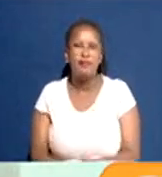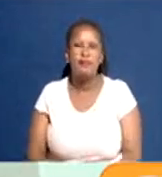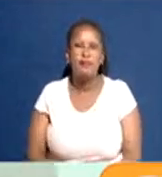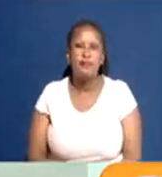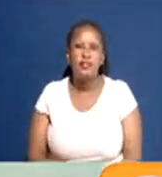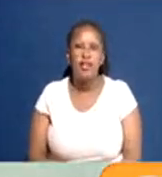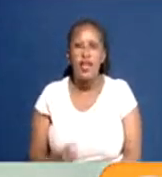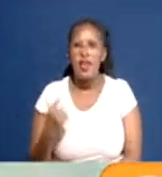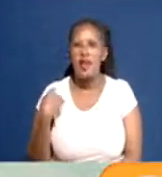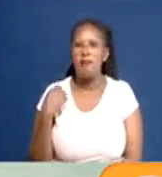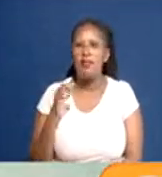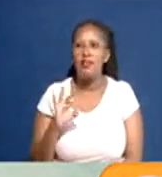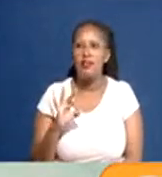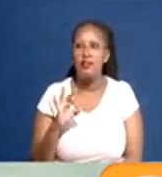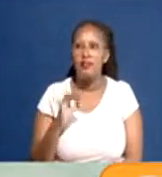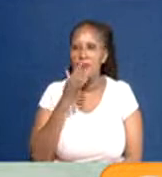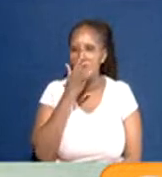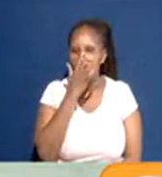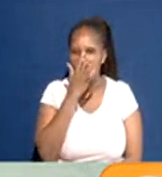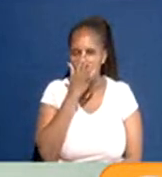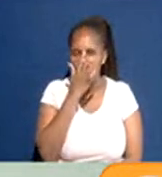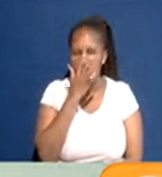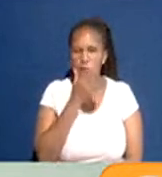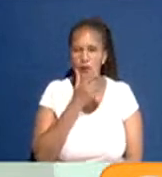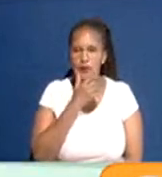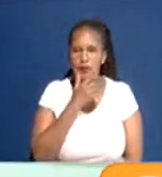Ya tatu, jambo la tatu,